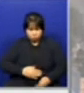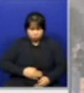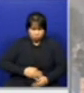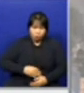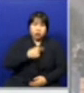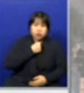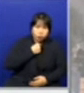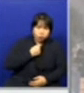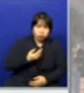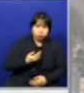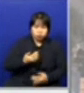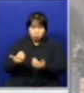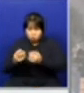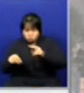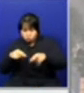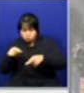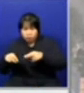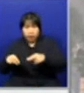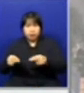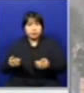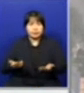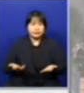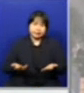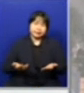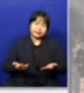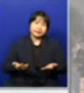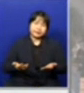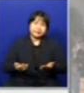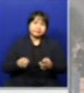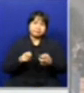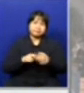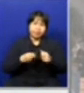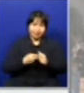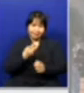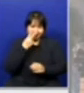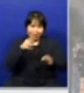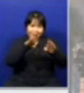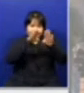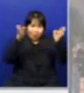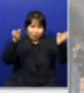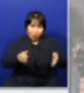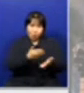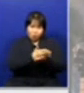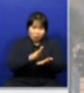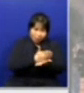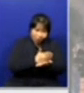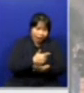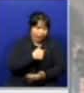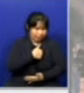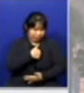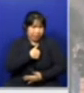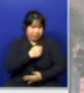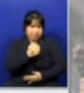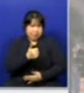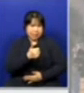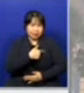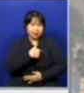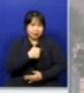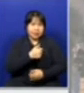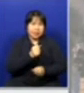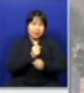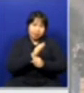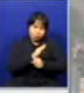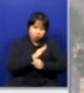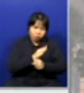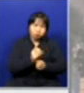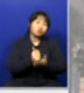องดูสิ่งเหล่านี้มันปรากฏการเห็นตู้แบ่งปันขอบคุณผู้มีใจบุญทั้งหลายที่ไม่ทิ้ง